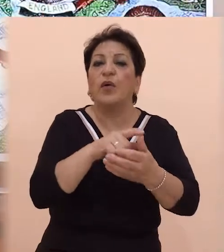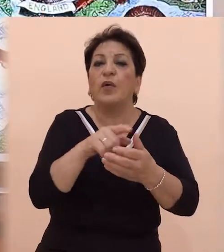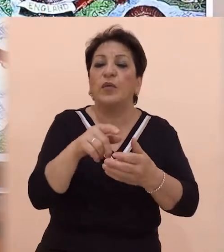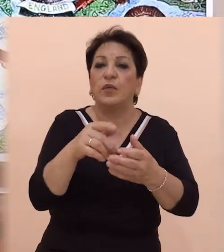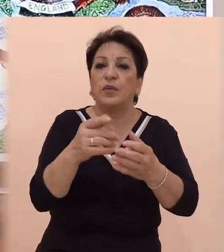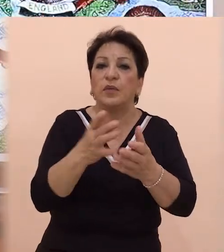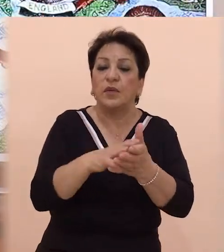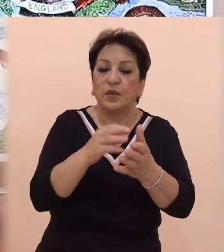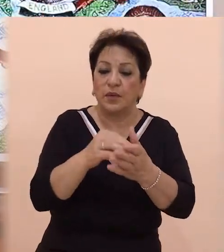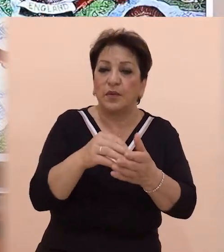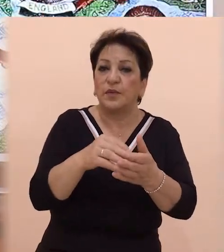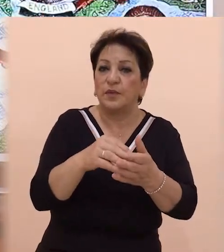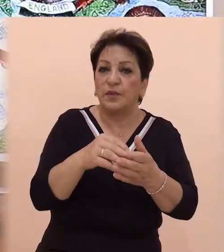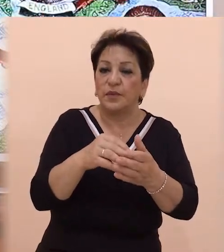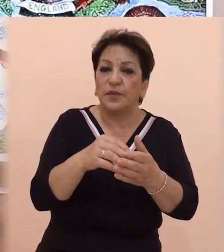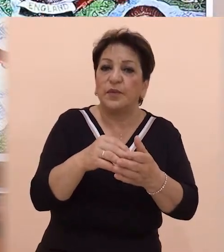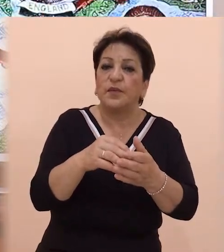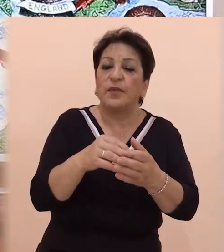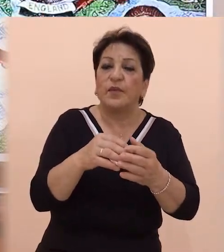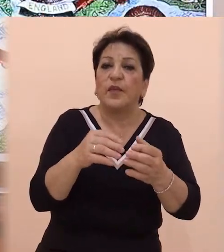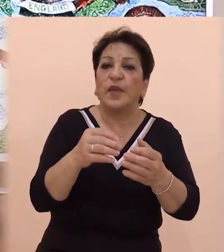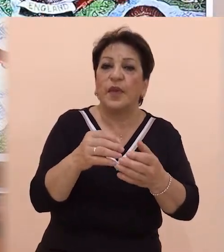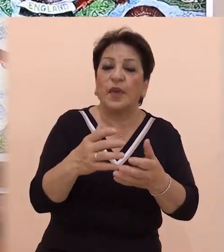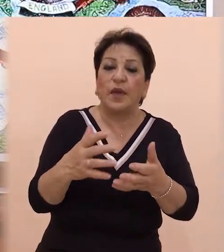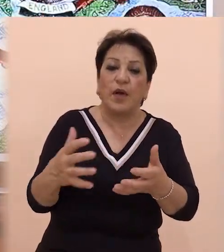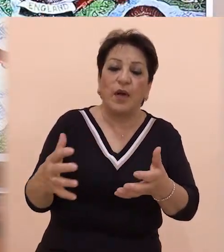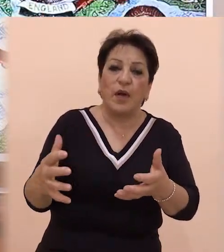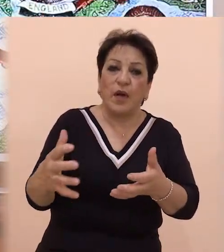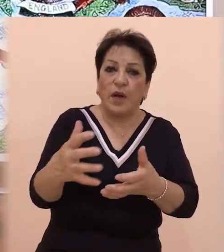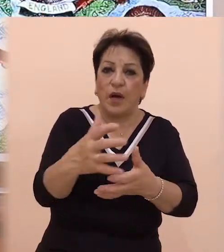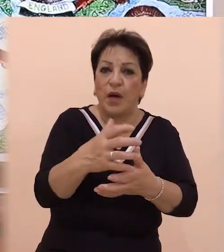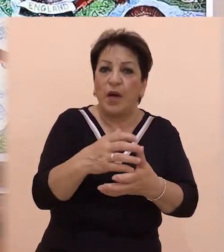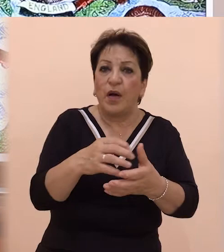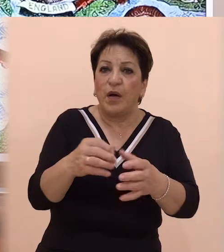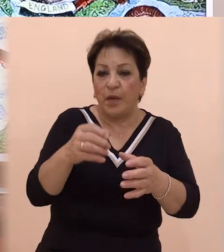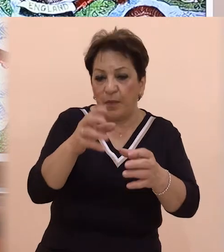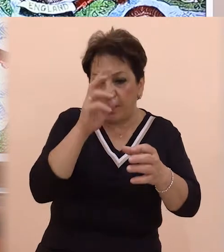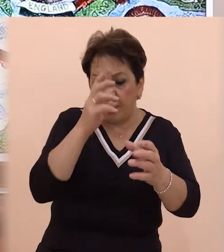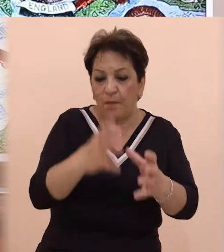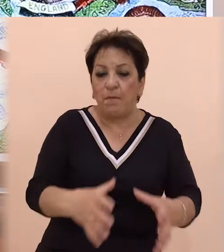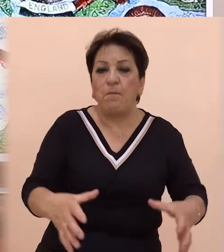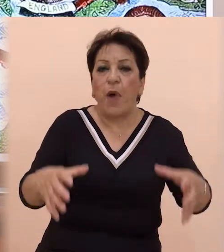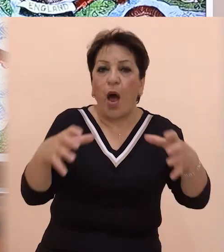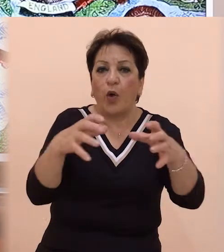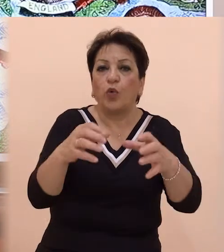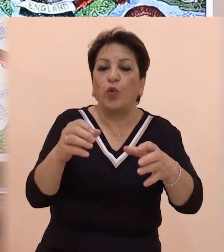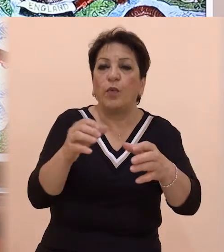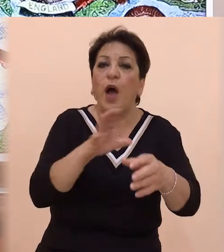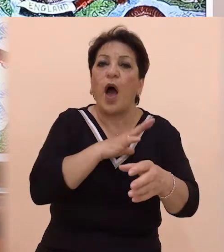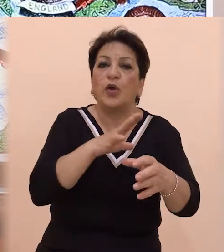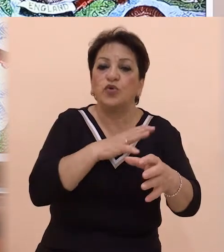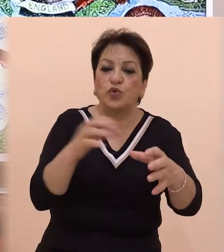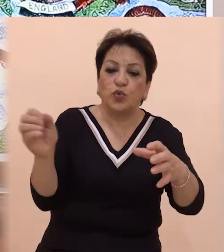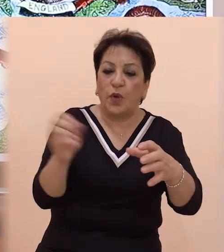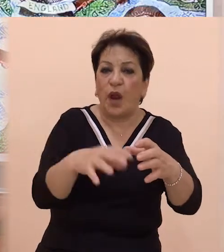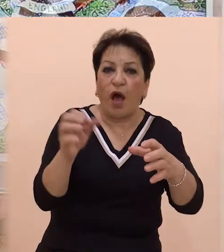պարկում հավակում են այն բոլոր գաղութացված երկրների հարստությունները,